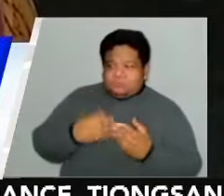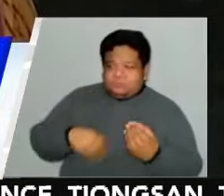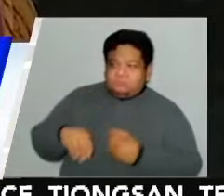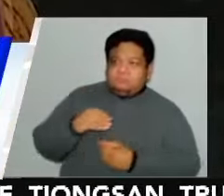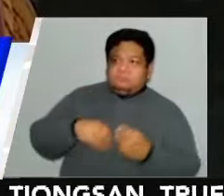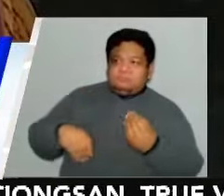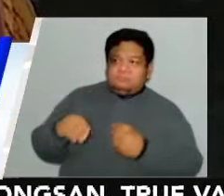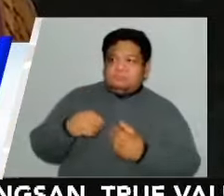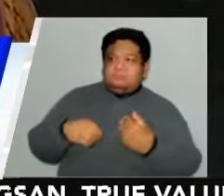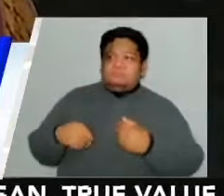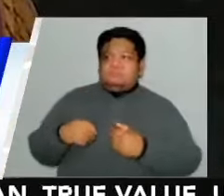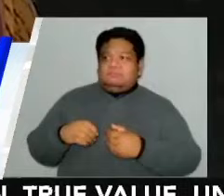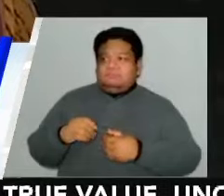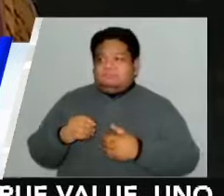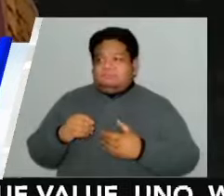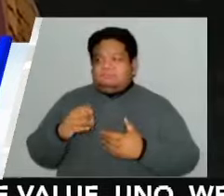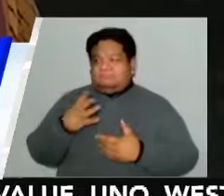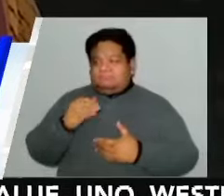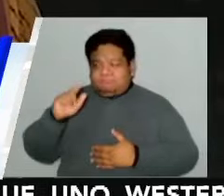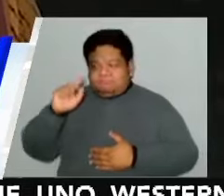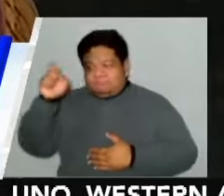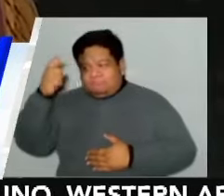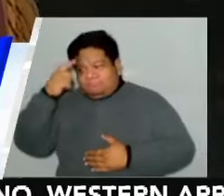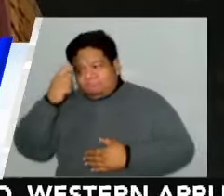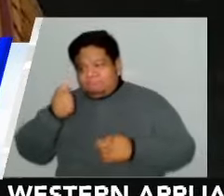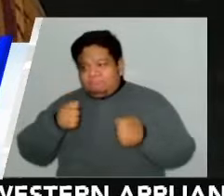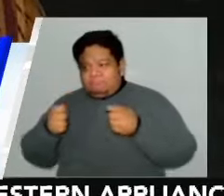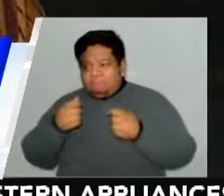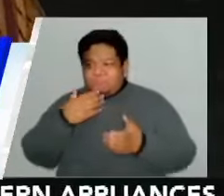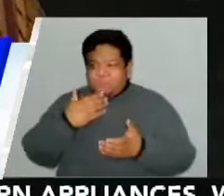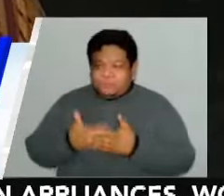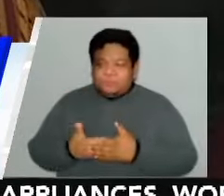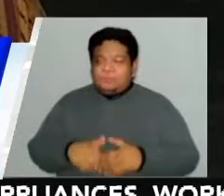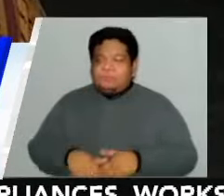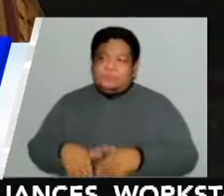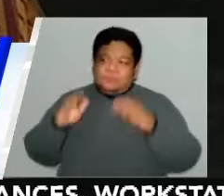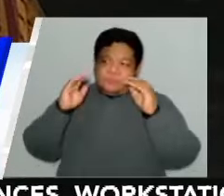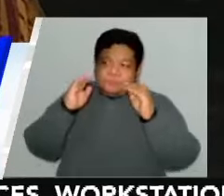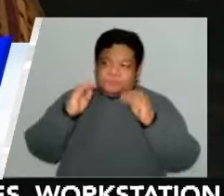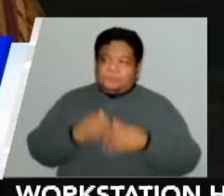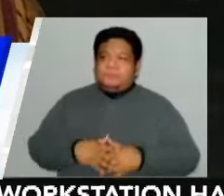pamalahan at saka wala pong maano yung